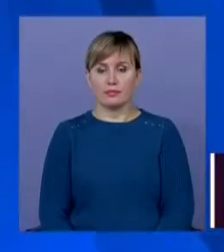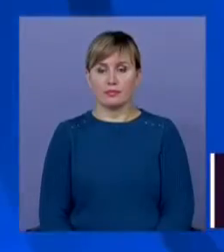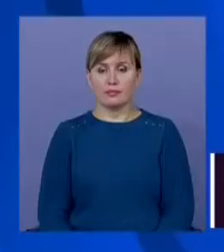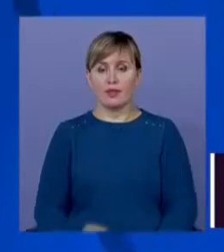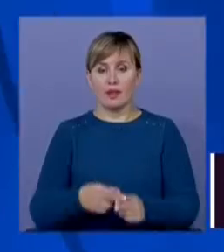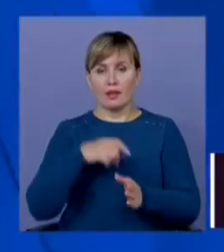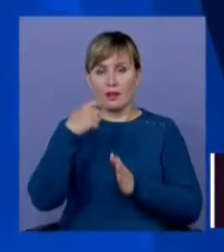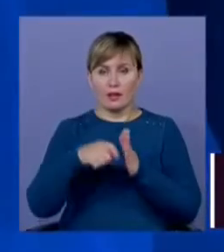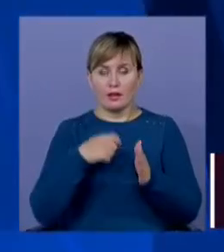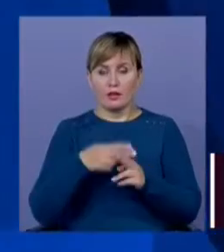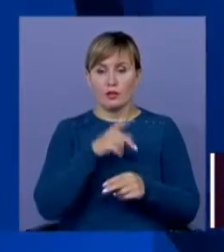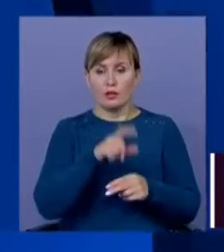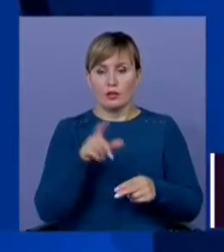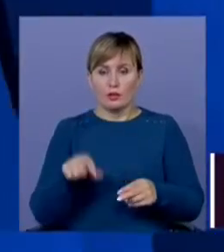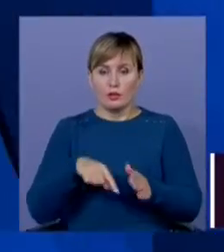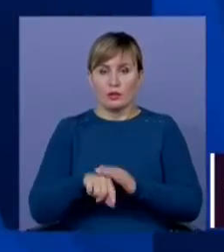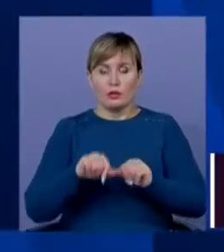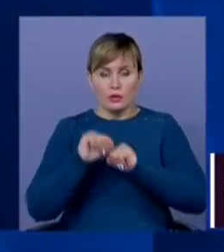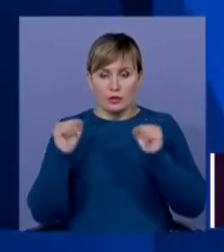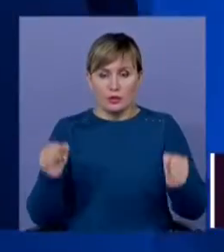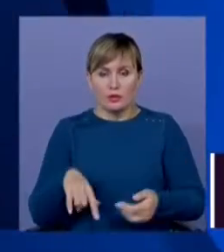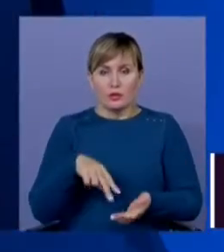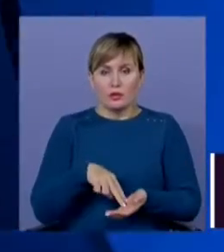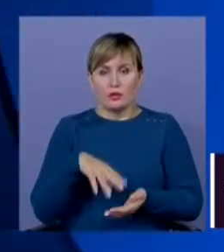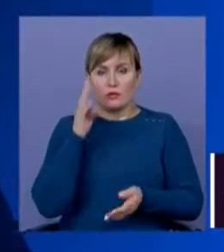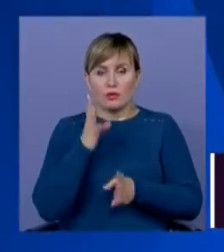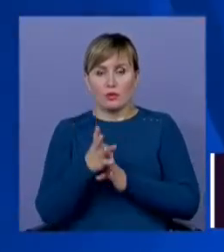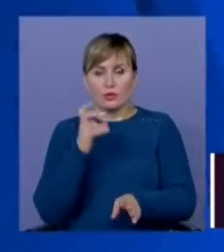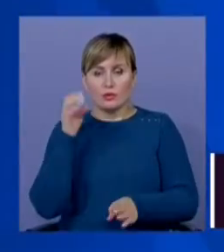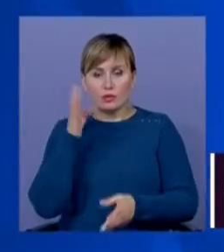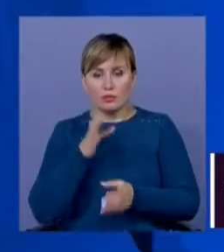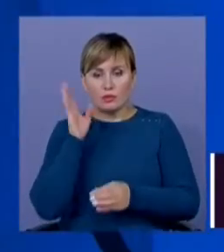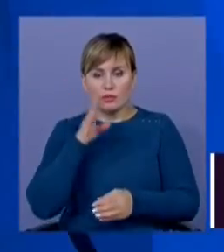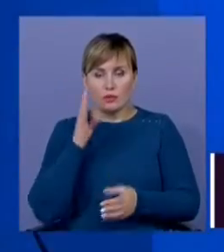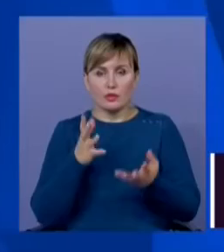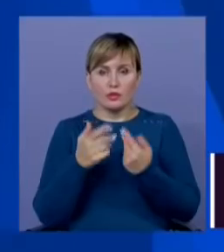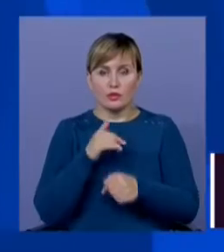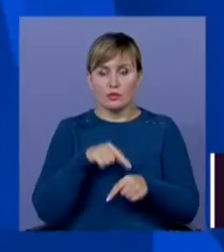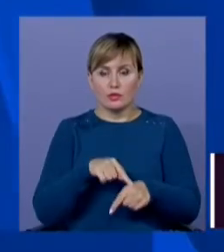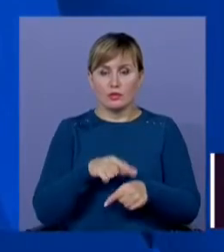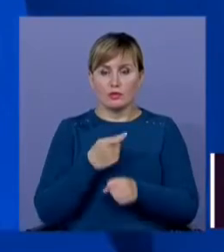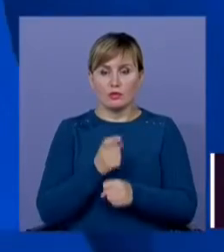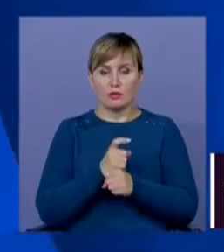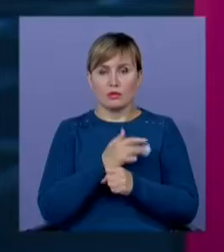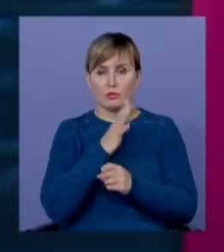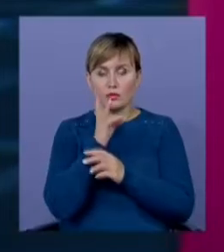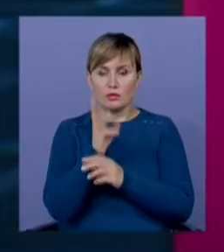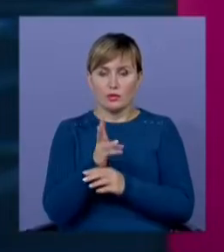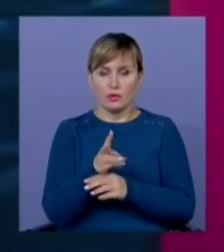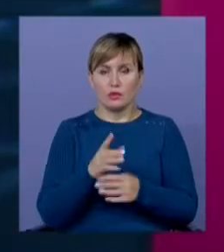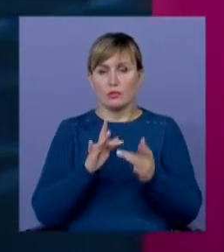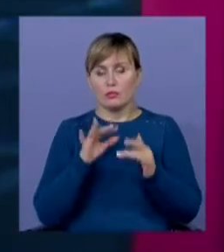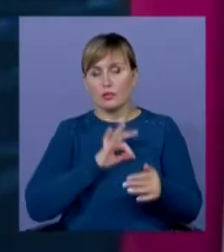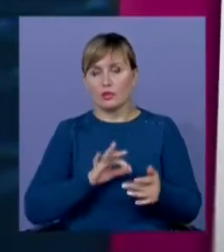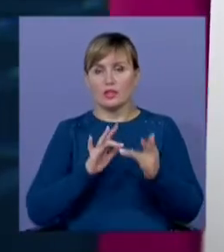Эти кадры, на которых горожане в лютый мороз стоят с баклажками в очереди за питьевой водой, за считанные часы покорили социальные сети. Одни